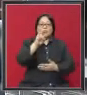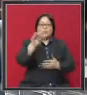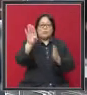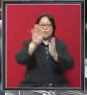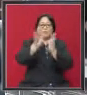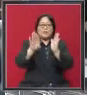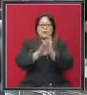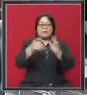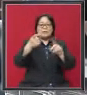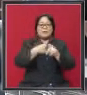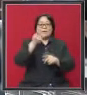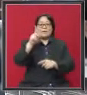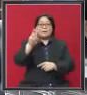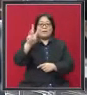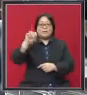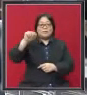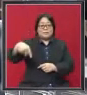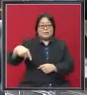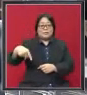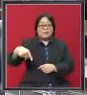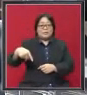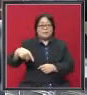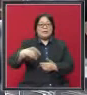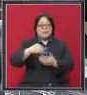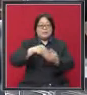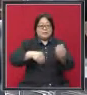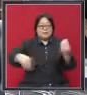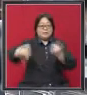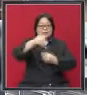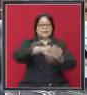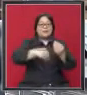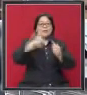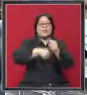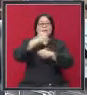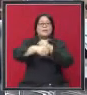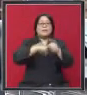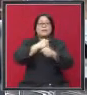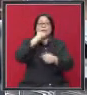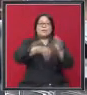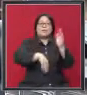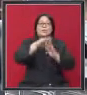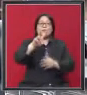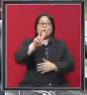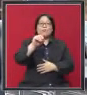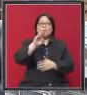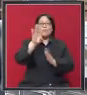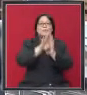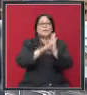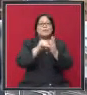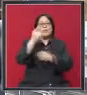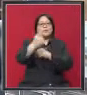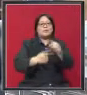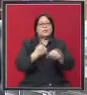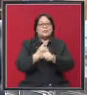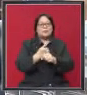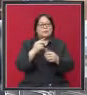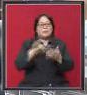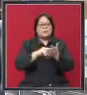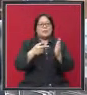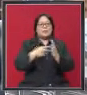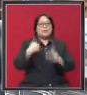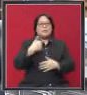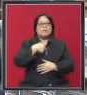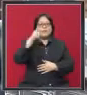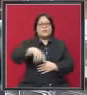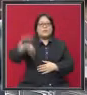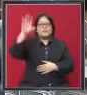bilion daripada KWSP. Inflow KWSP setiap tahun tidak lebih 20 bilion setahun. Maknanya,